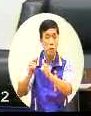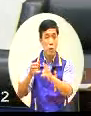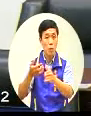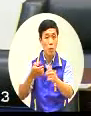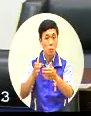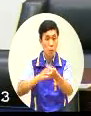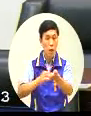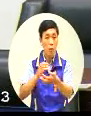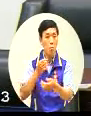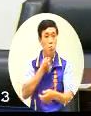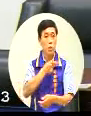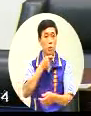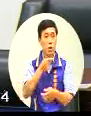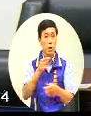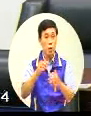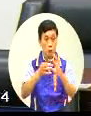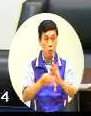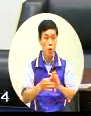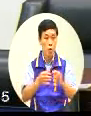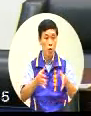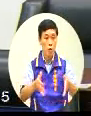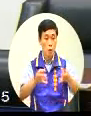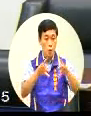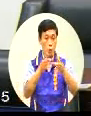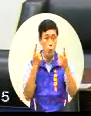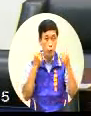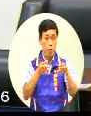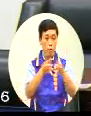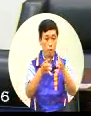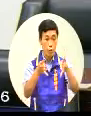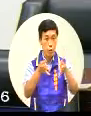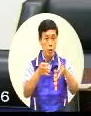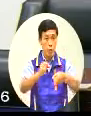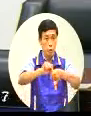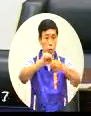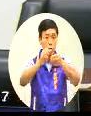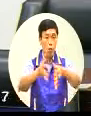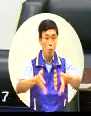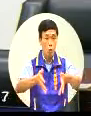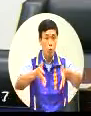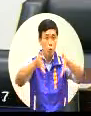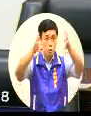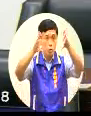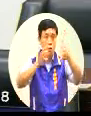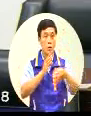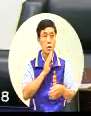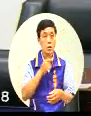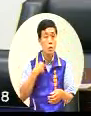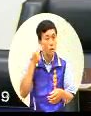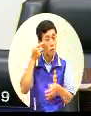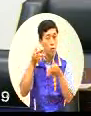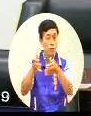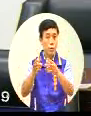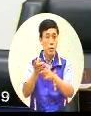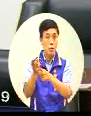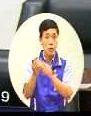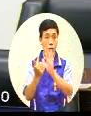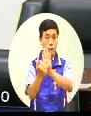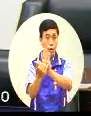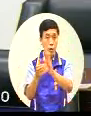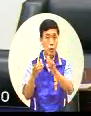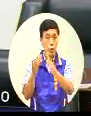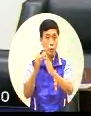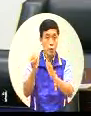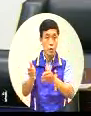展，我觉得他盖个1楼2楼上去，事实上，我想我请一下，请教一下消防局局长，我请问你